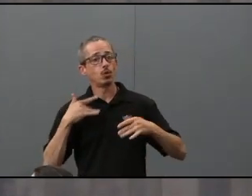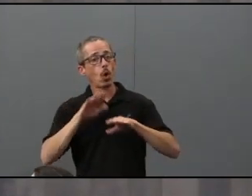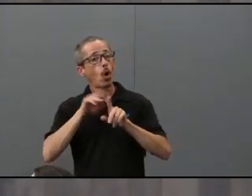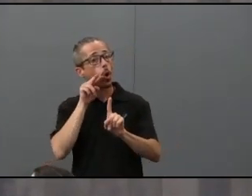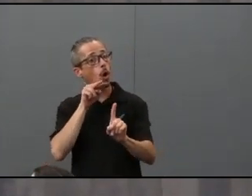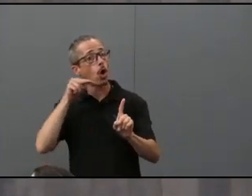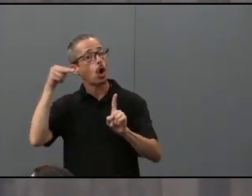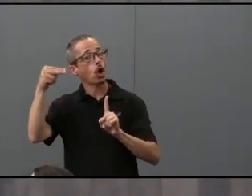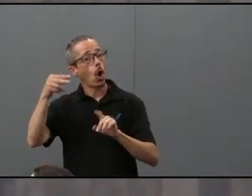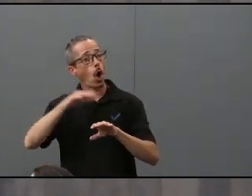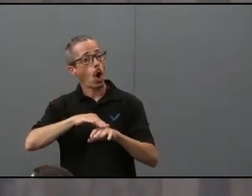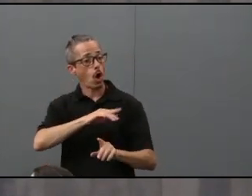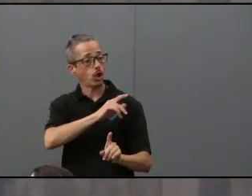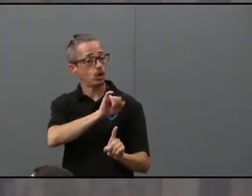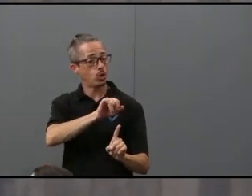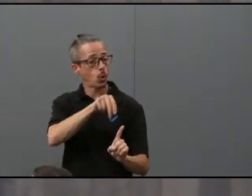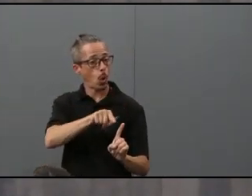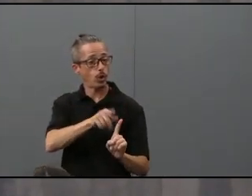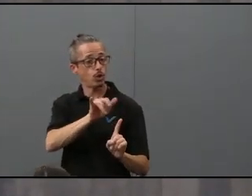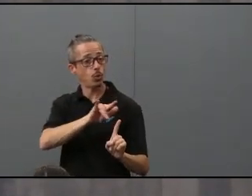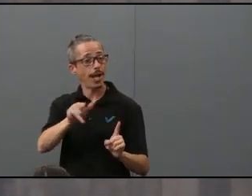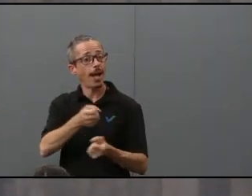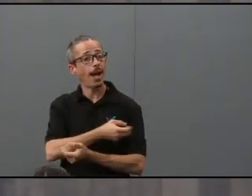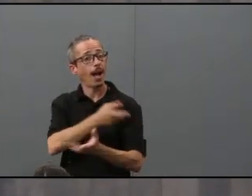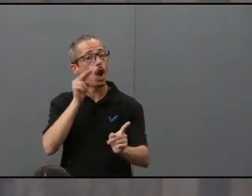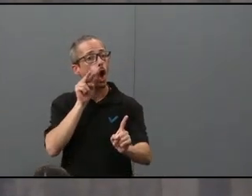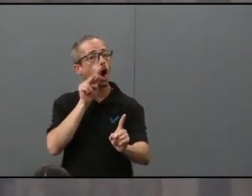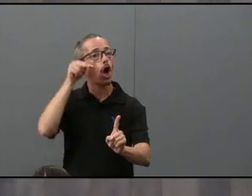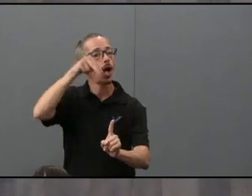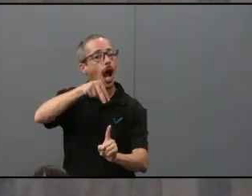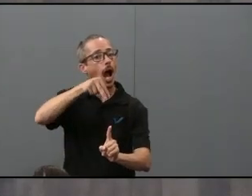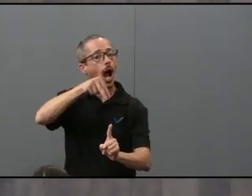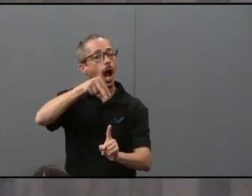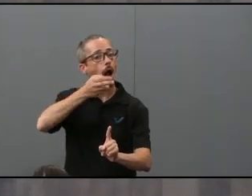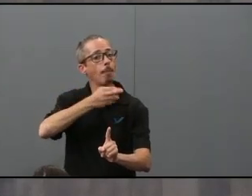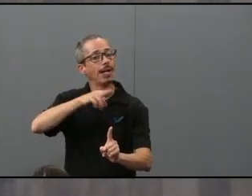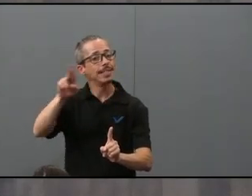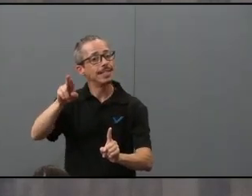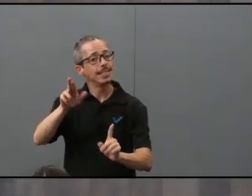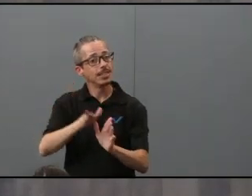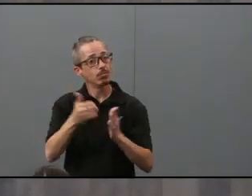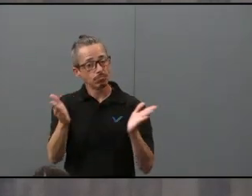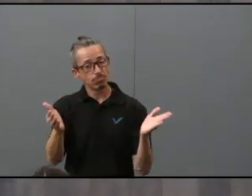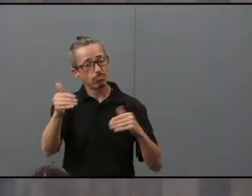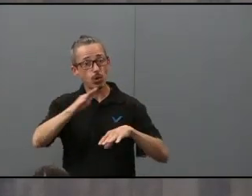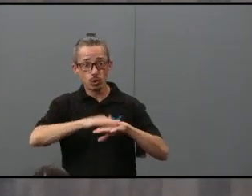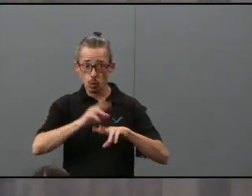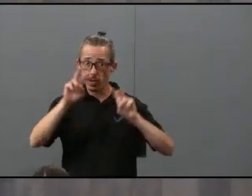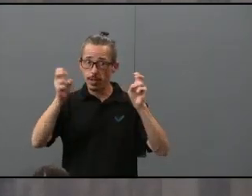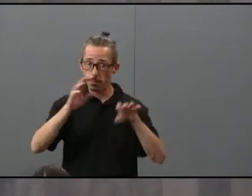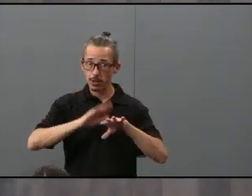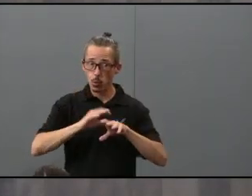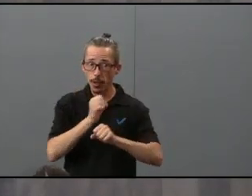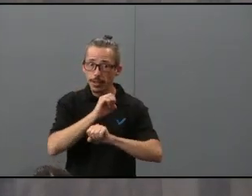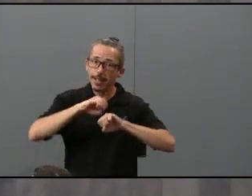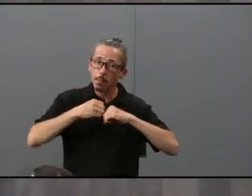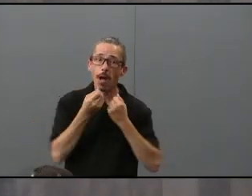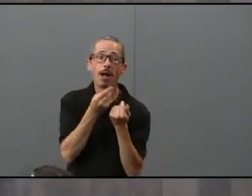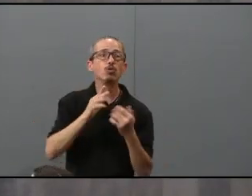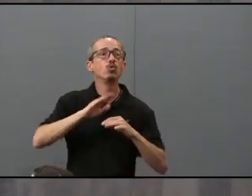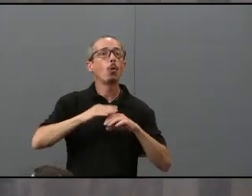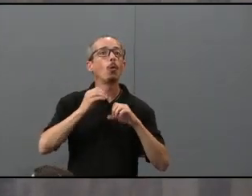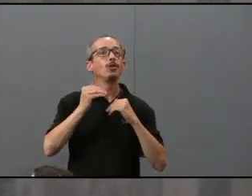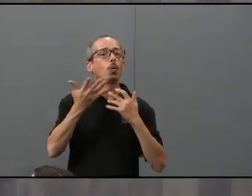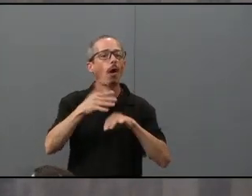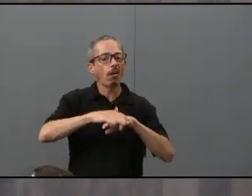sur repentinie de juin juillet que vous avez reçu à la maison euh une encardée spéciale sur la thématique de l'équipement de sécurité